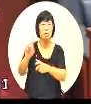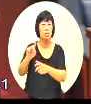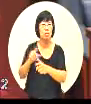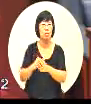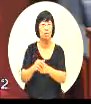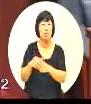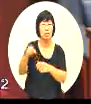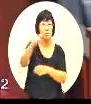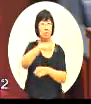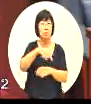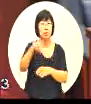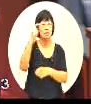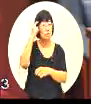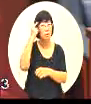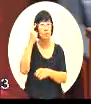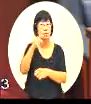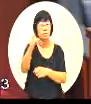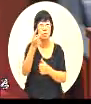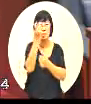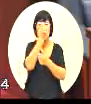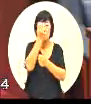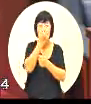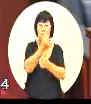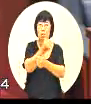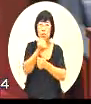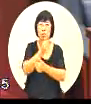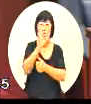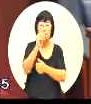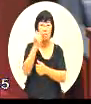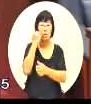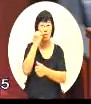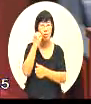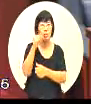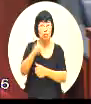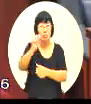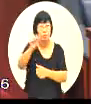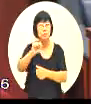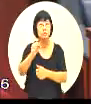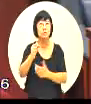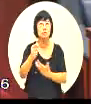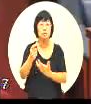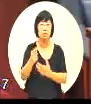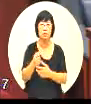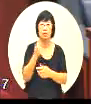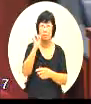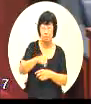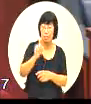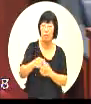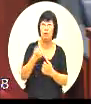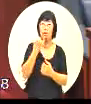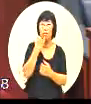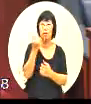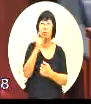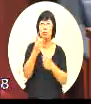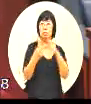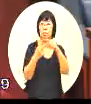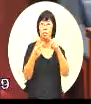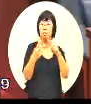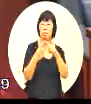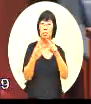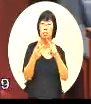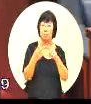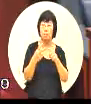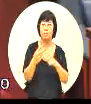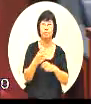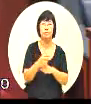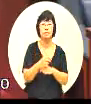我们相关单位有没有去严格把关，到底能不能？不能的原因是什么？能的原因是什么？好，那我觉得像